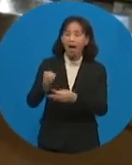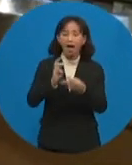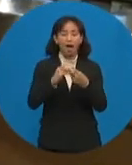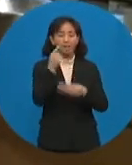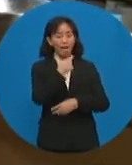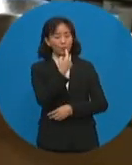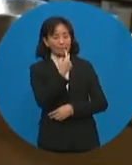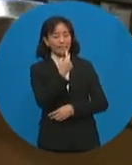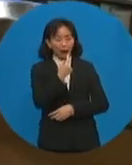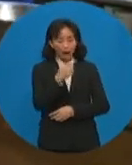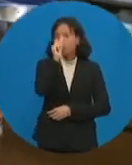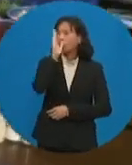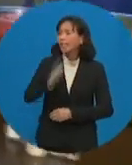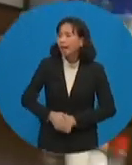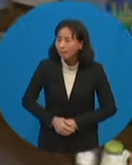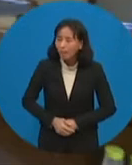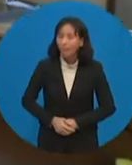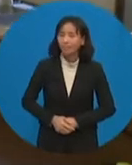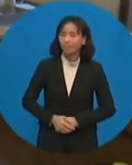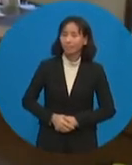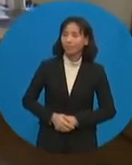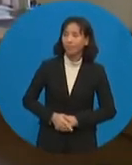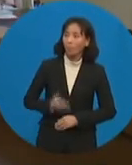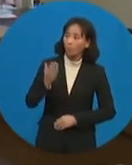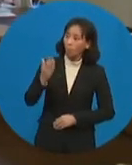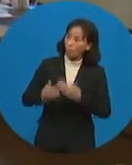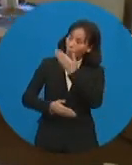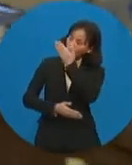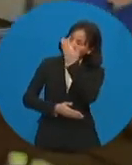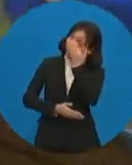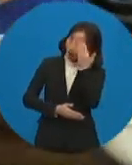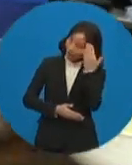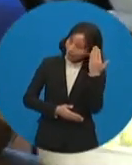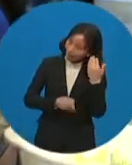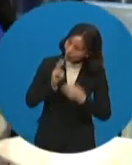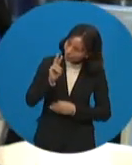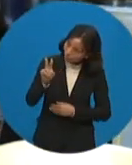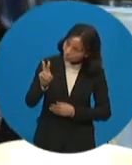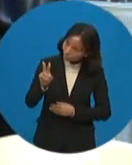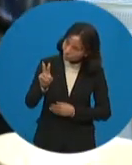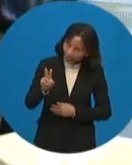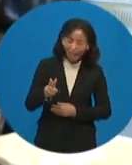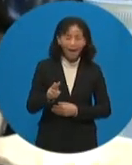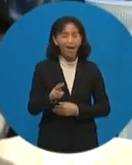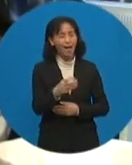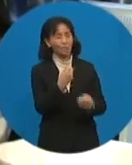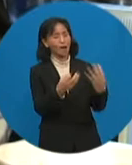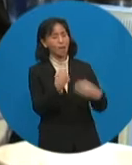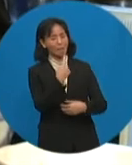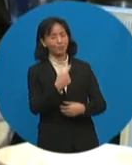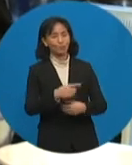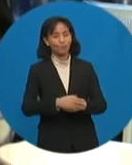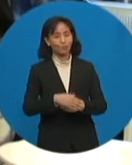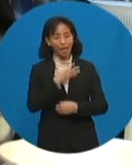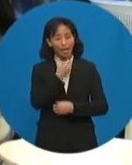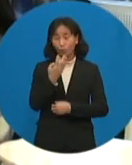ろしくお願いします。お願いします。田口さん、ちょっとお若く見えますよね。ま あ、よく言われるんですけど。 おいくつなん